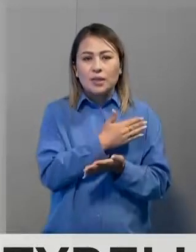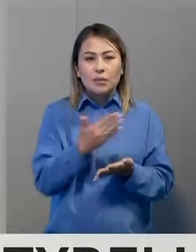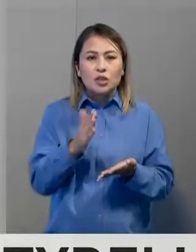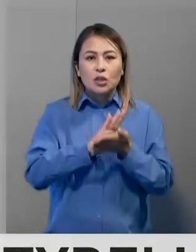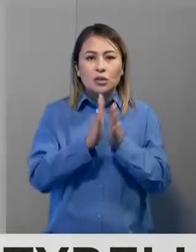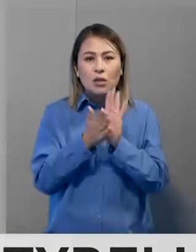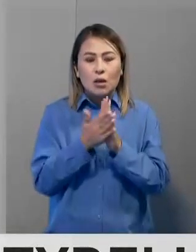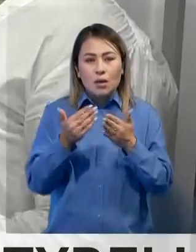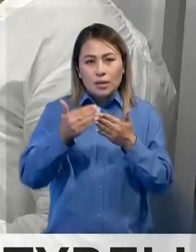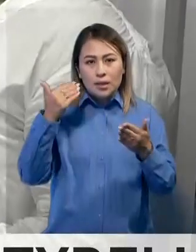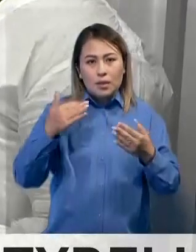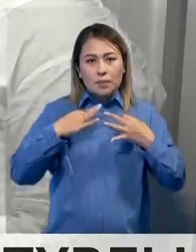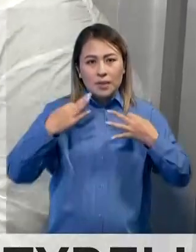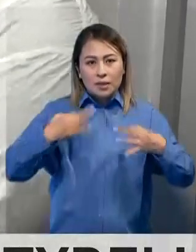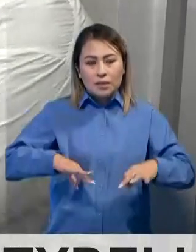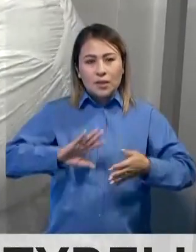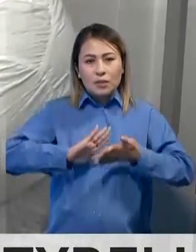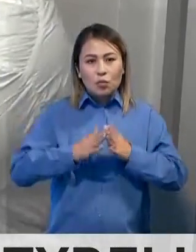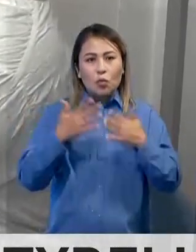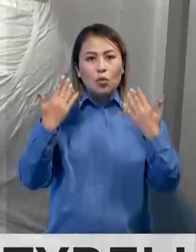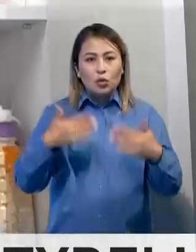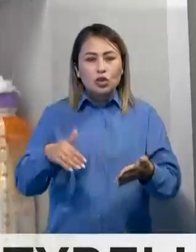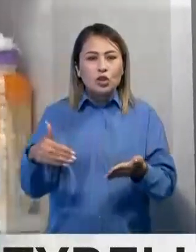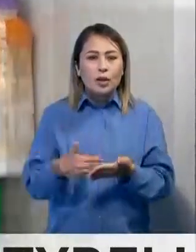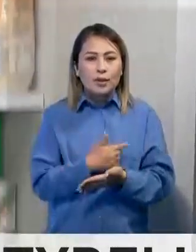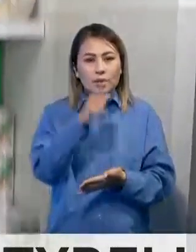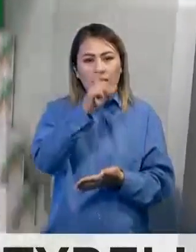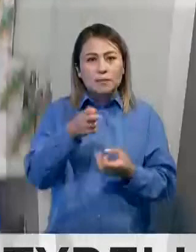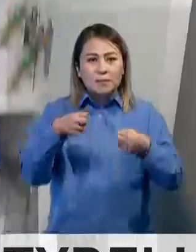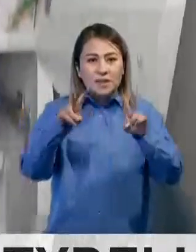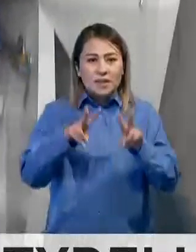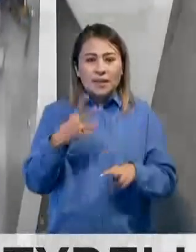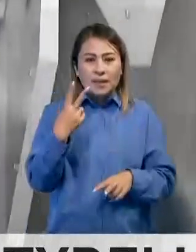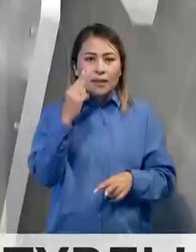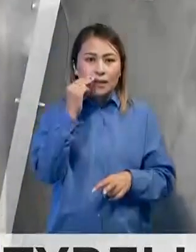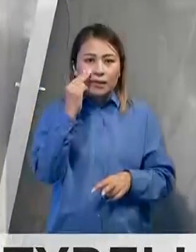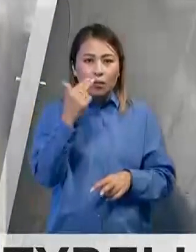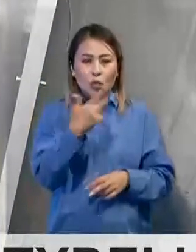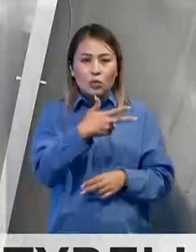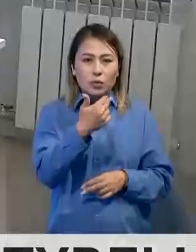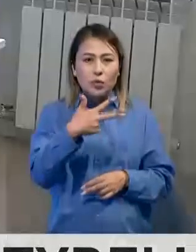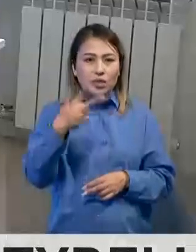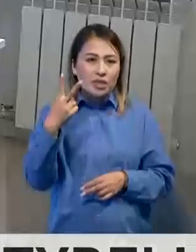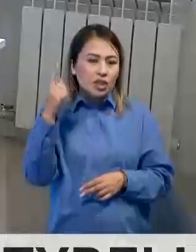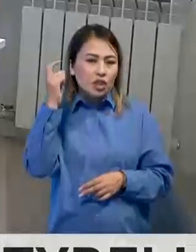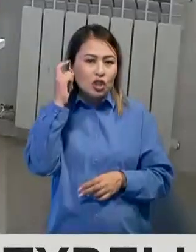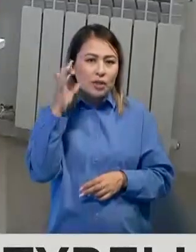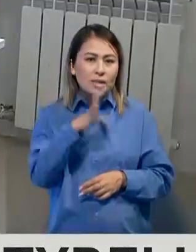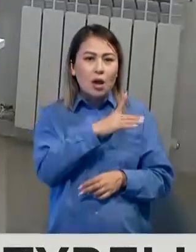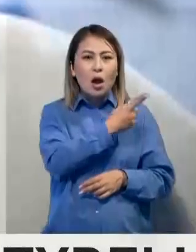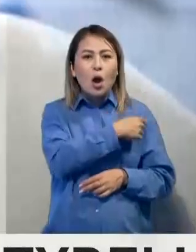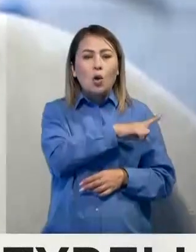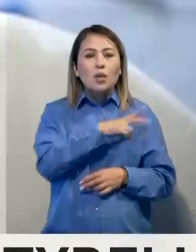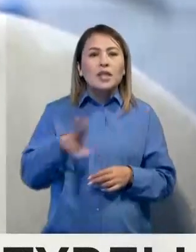олармен еңбек шартын алдын ала бейресми келісіп қойған. Жаңа кадрлардың екеуі ер адам. Олар 31 және 32